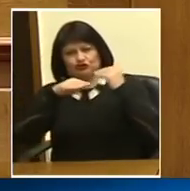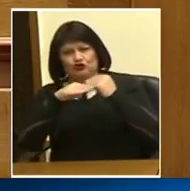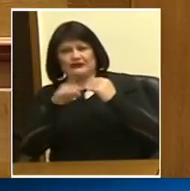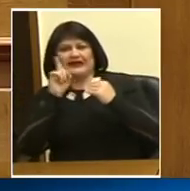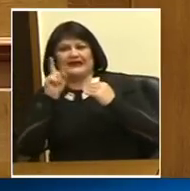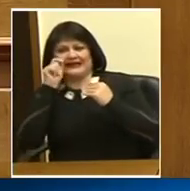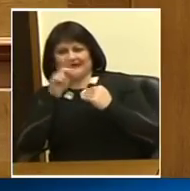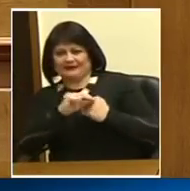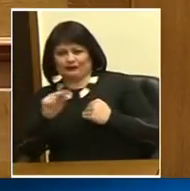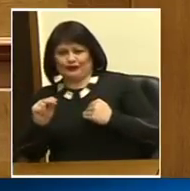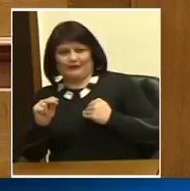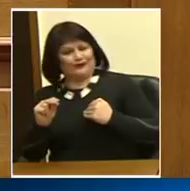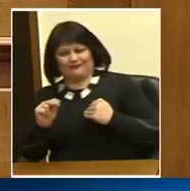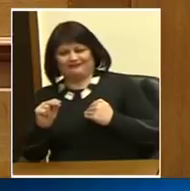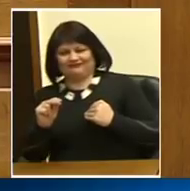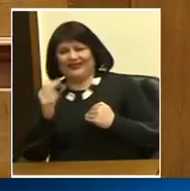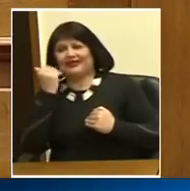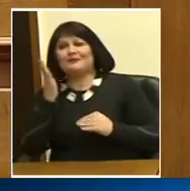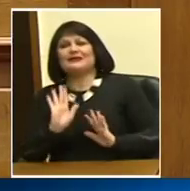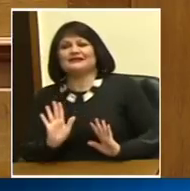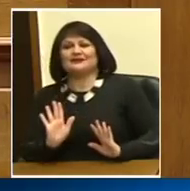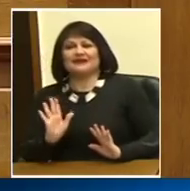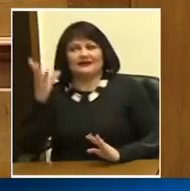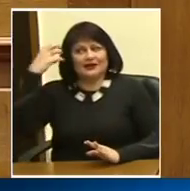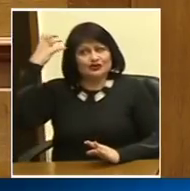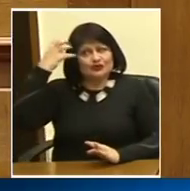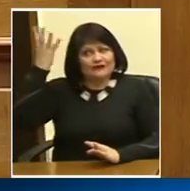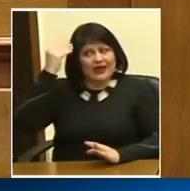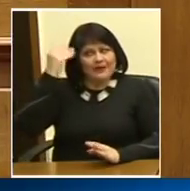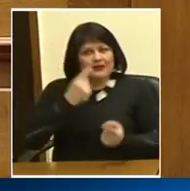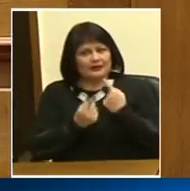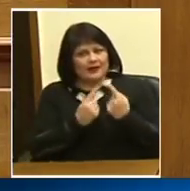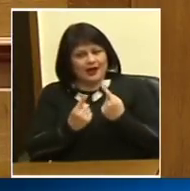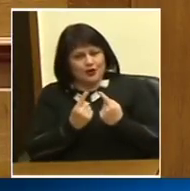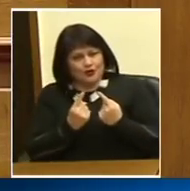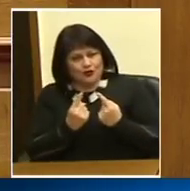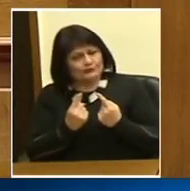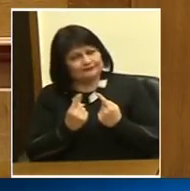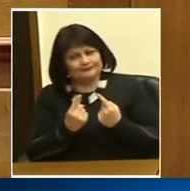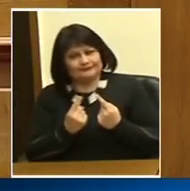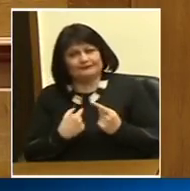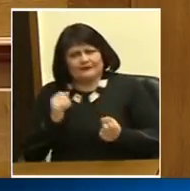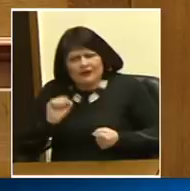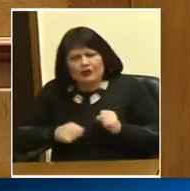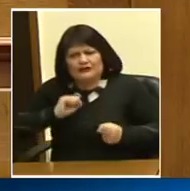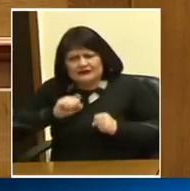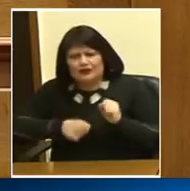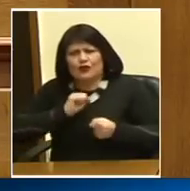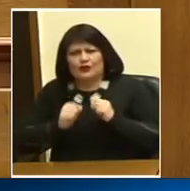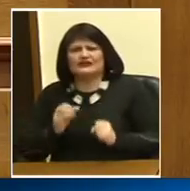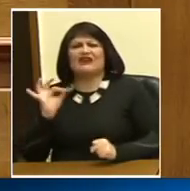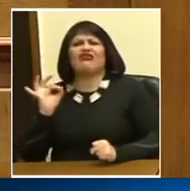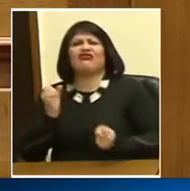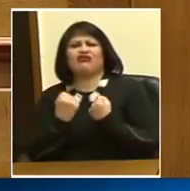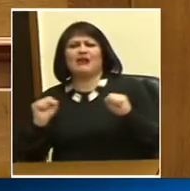γυναικών. Δεν έγιναν πιο σοφοί από το διάλογο. Αγώνες του φεμινισμού,